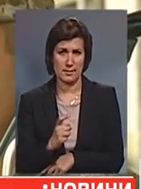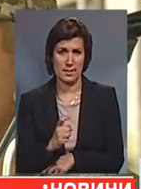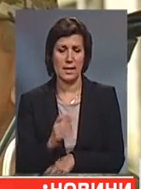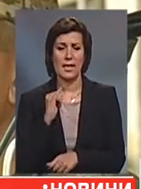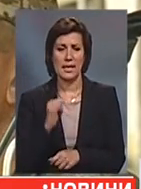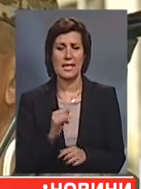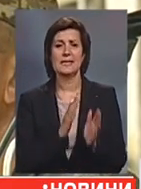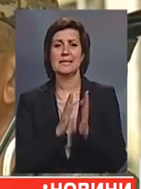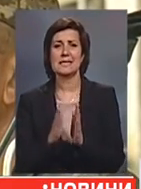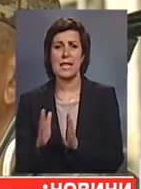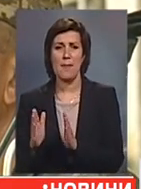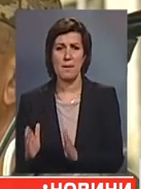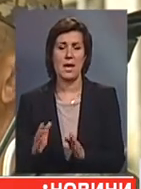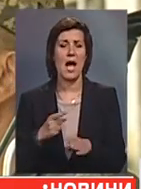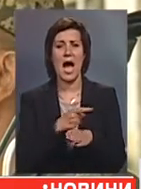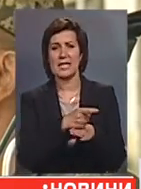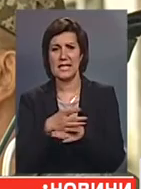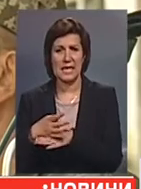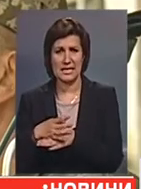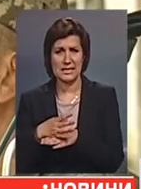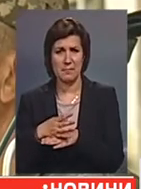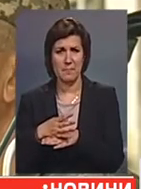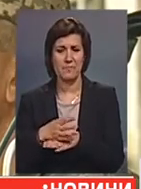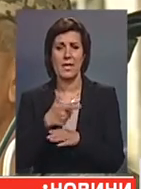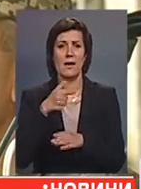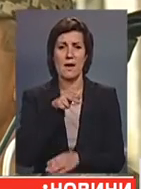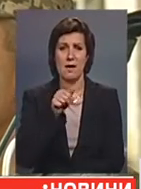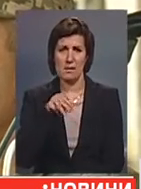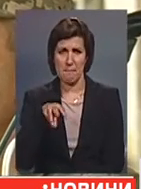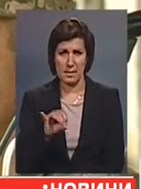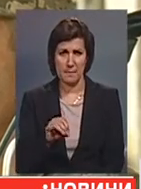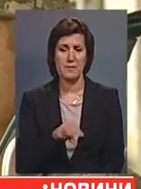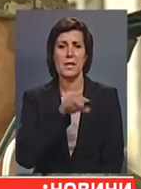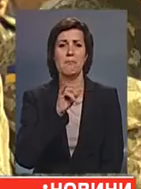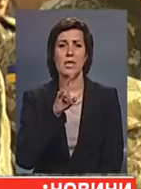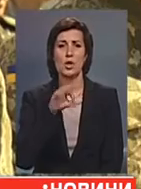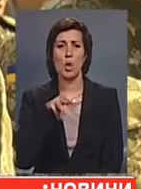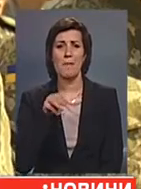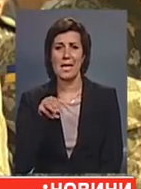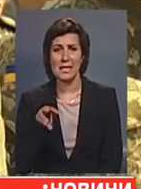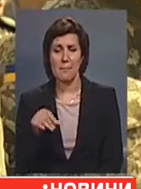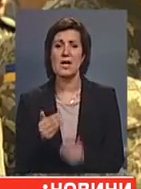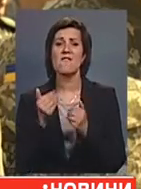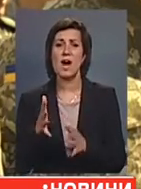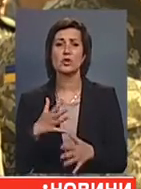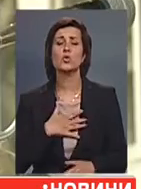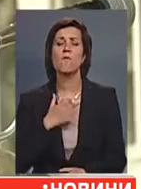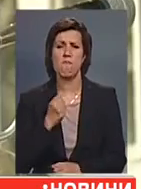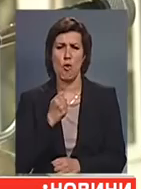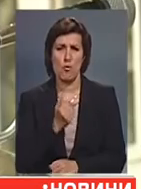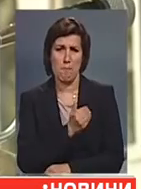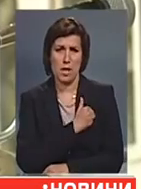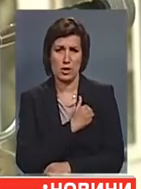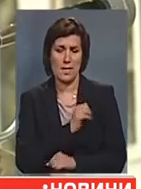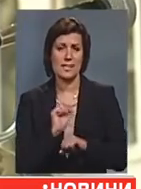і системами артилерійськими, і градами, і мінометами, але вашу волю, ваше